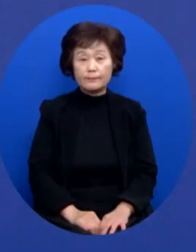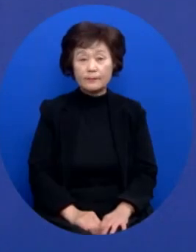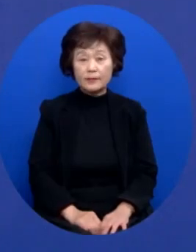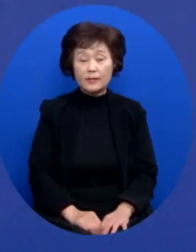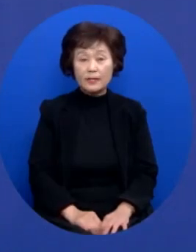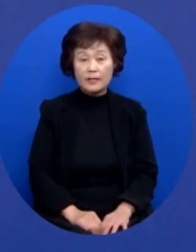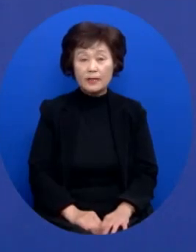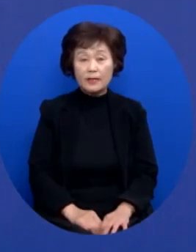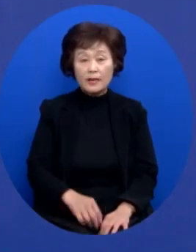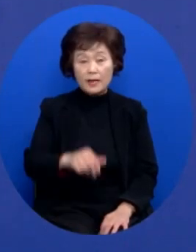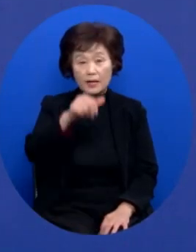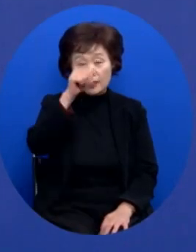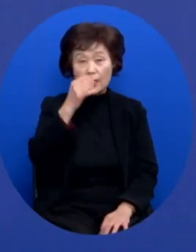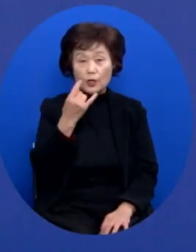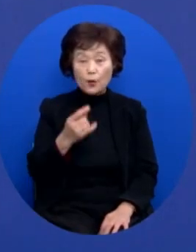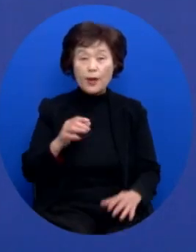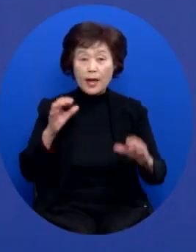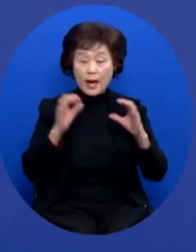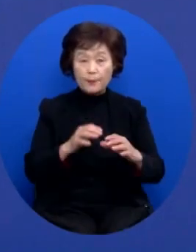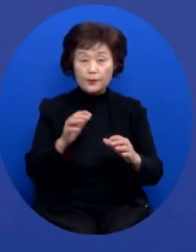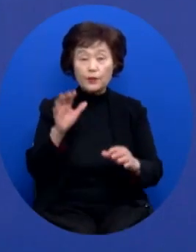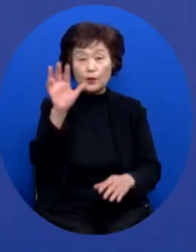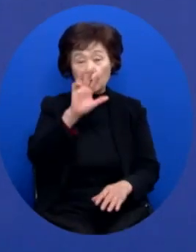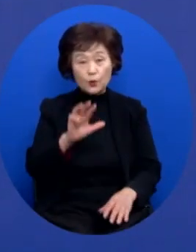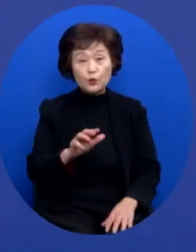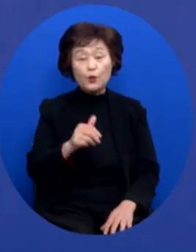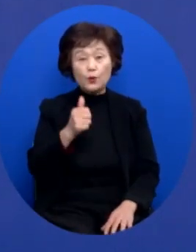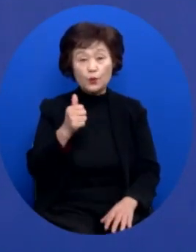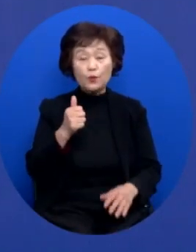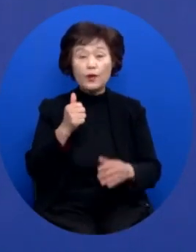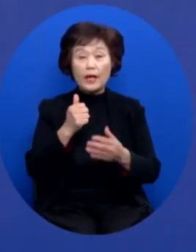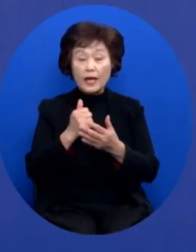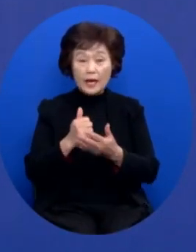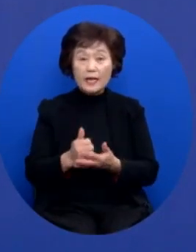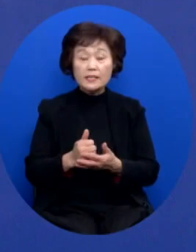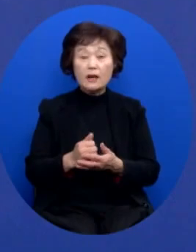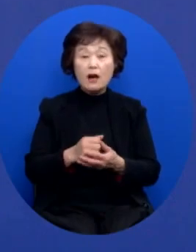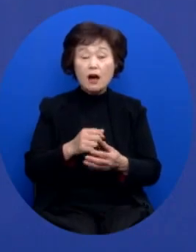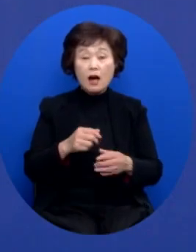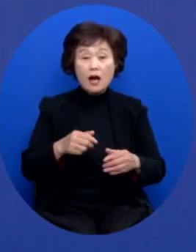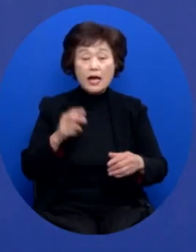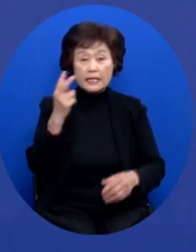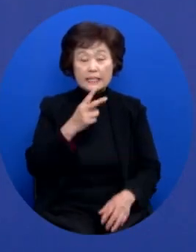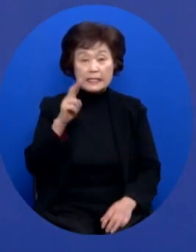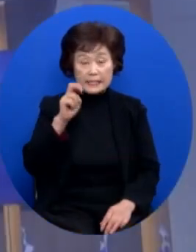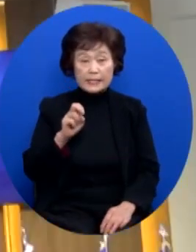대한예수교 장로회 합동총회가 2024년에도 저출생 극복에